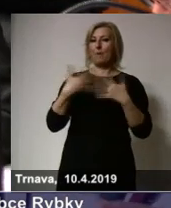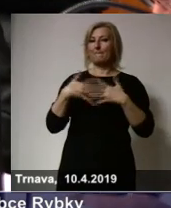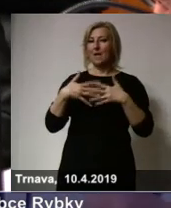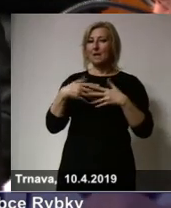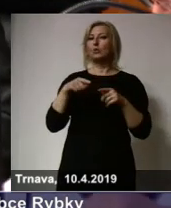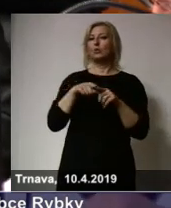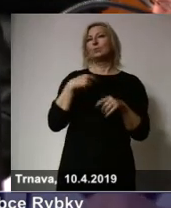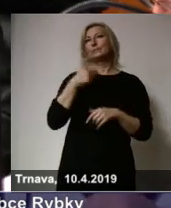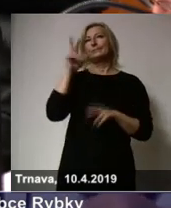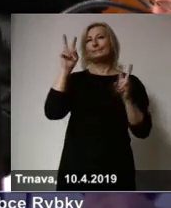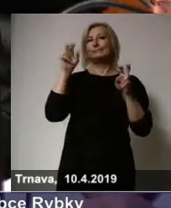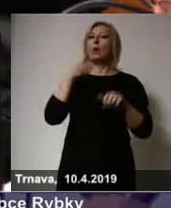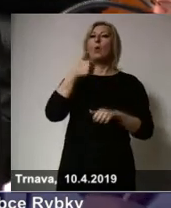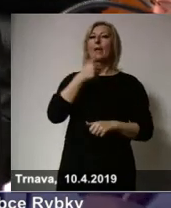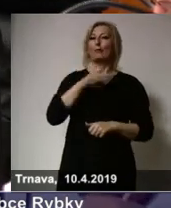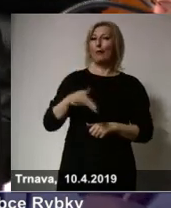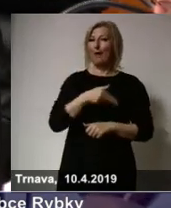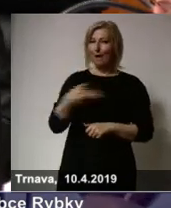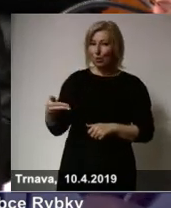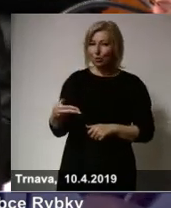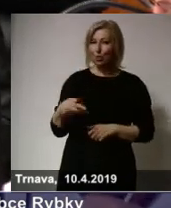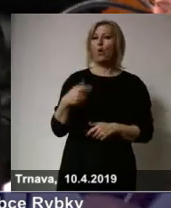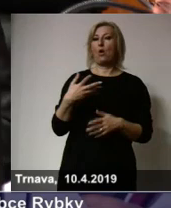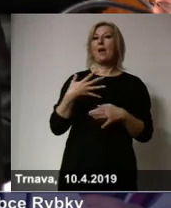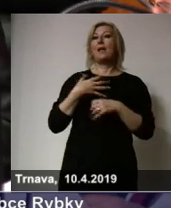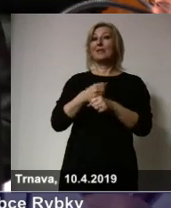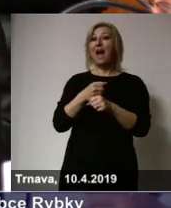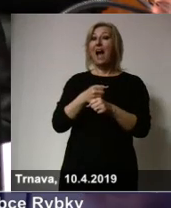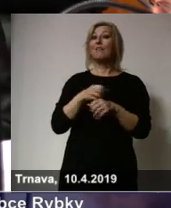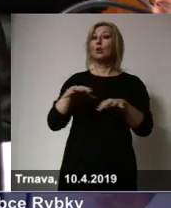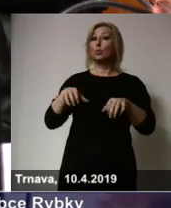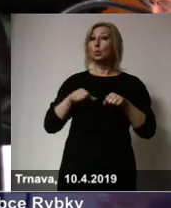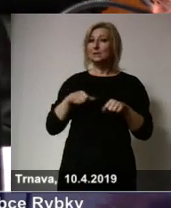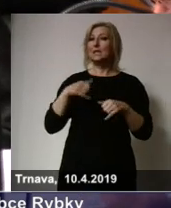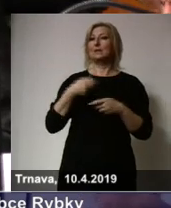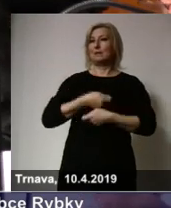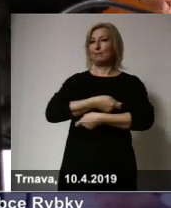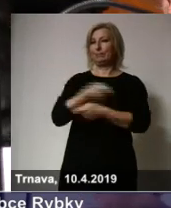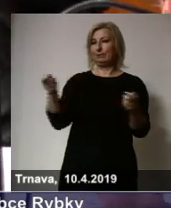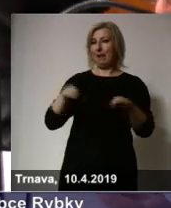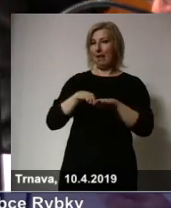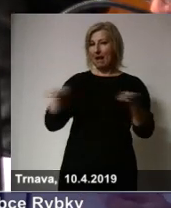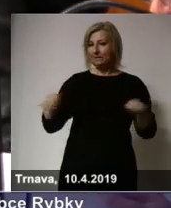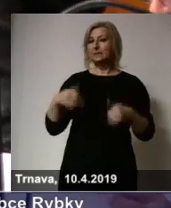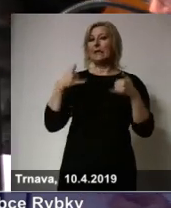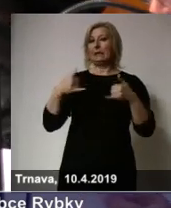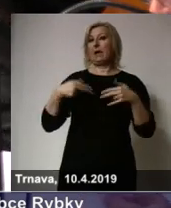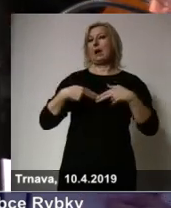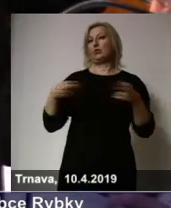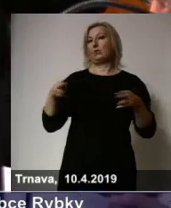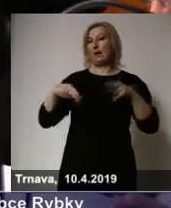euro. Návrh uznesenia máte predložený v laviciach. Otváram k tomuto bodu rozpravu.